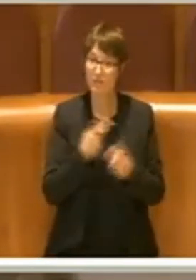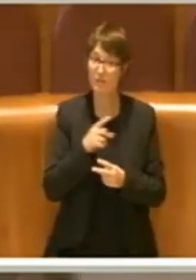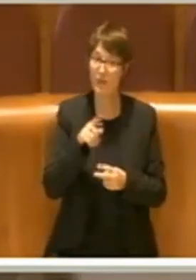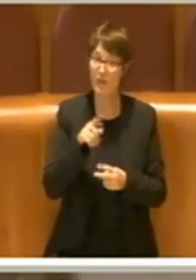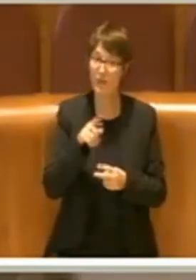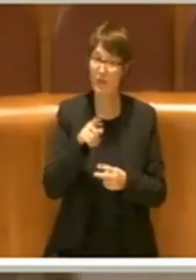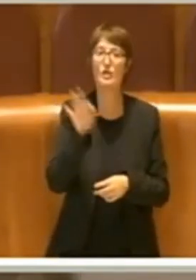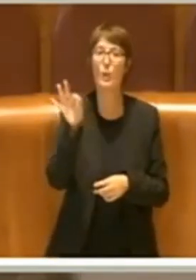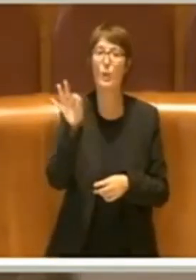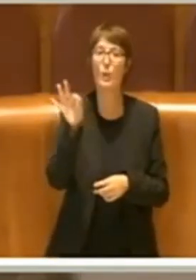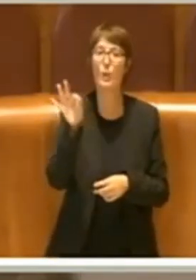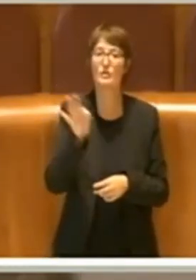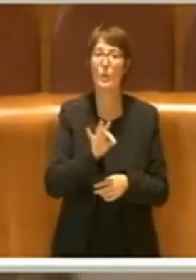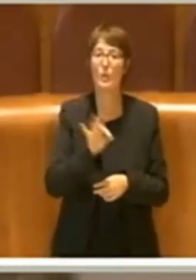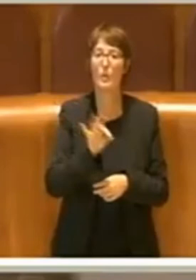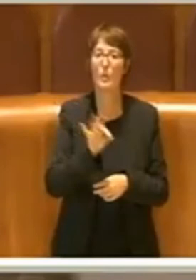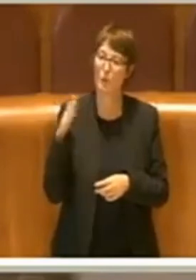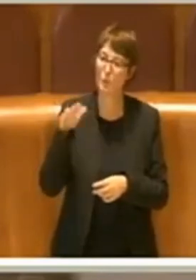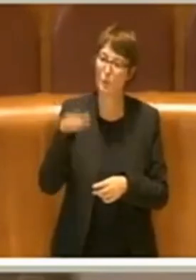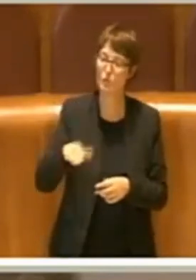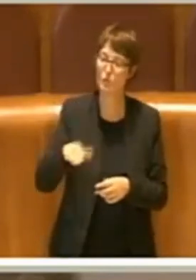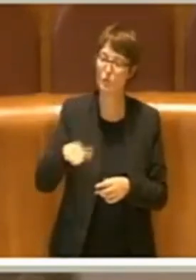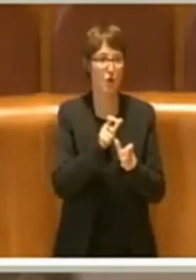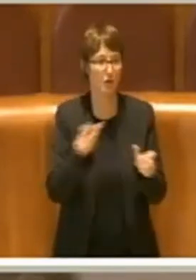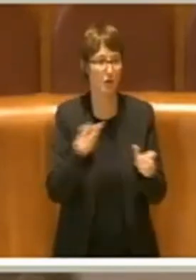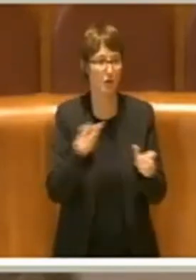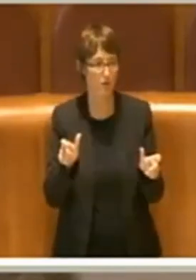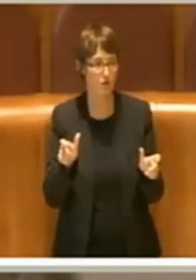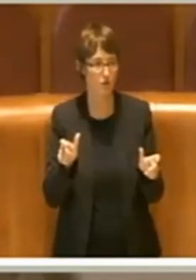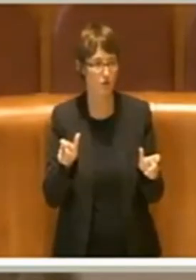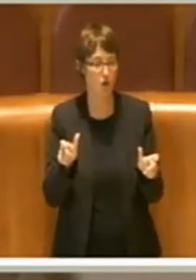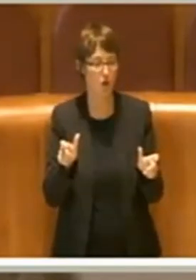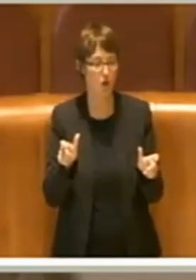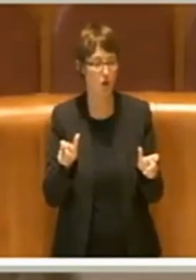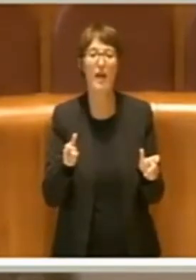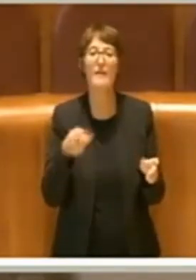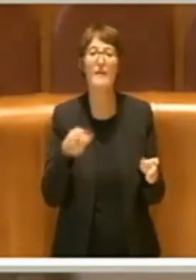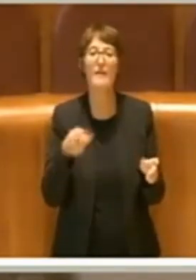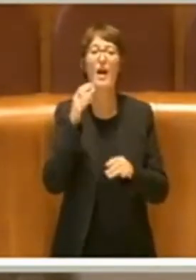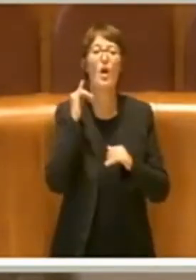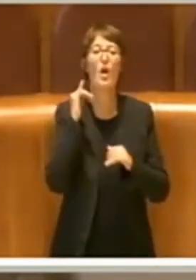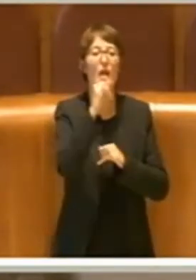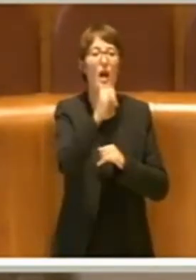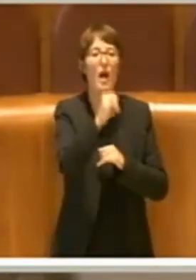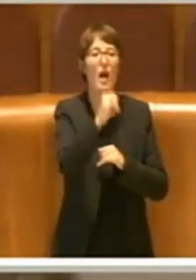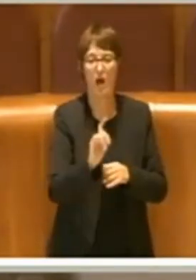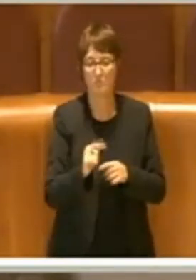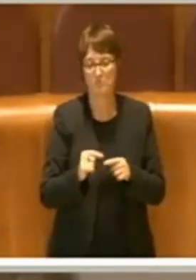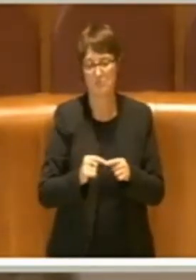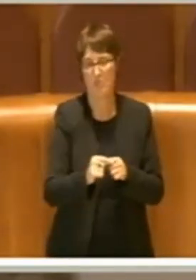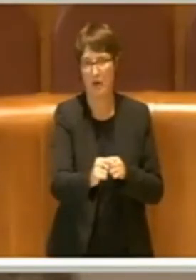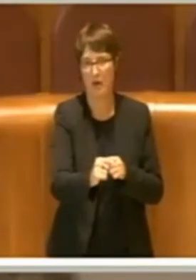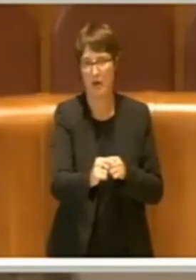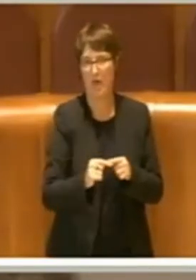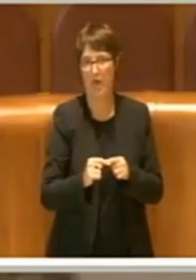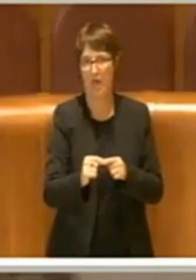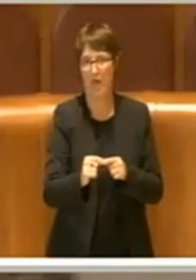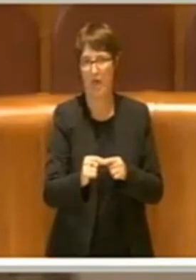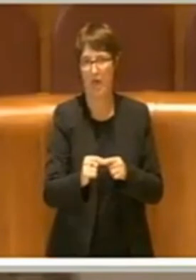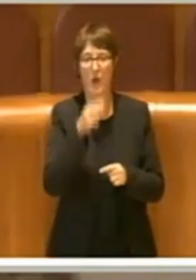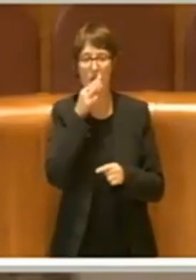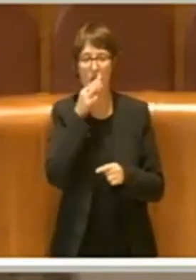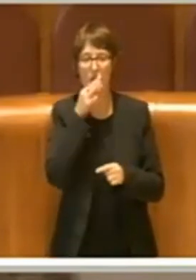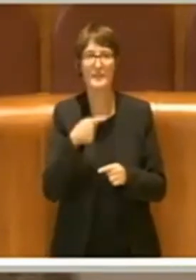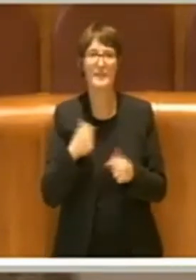degli spostamenti quotidiani nella nostra città sono spostamenti brevi. Quindi non è che tutti i cittadini romani tutte le